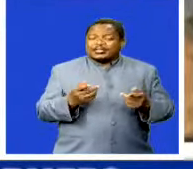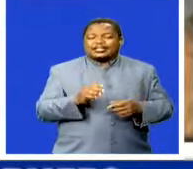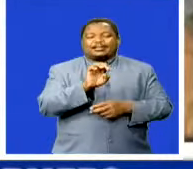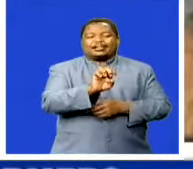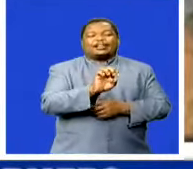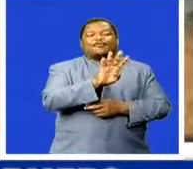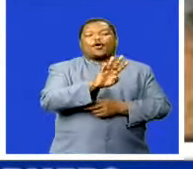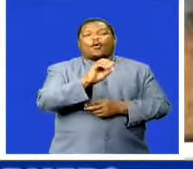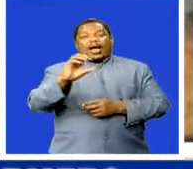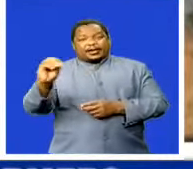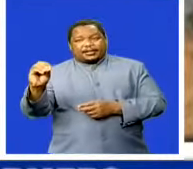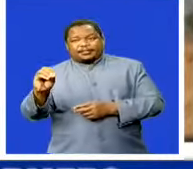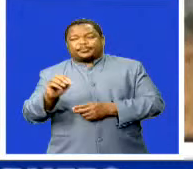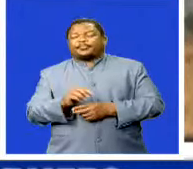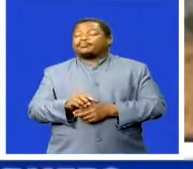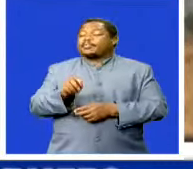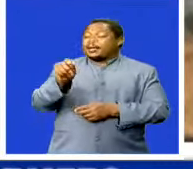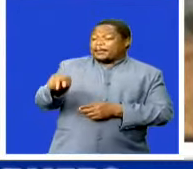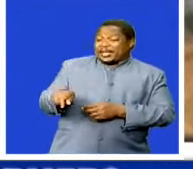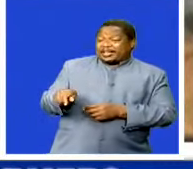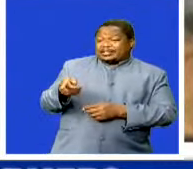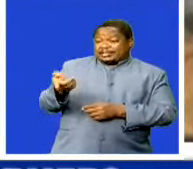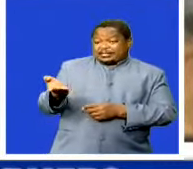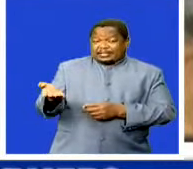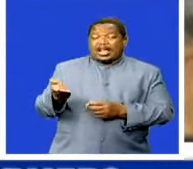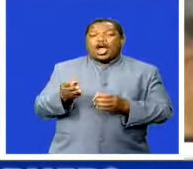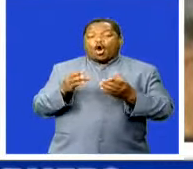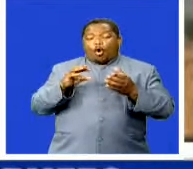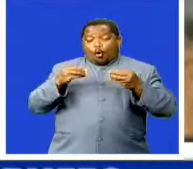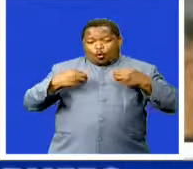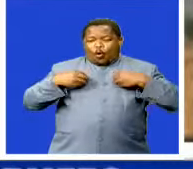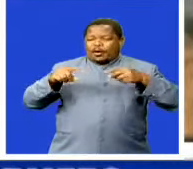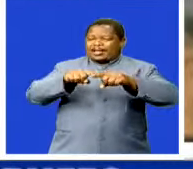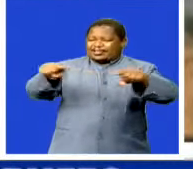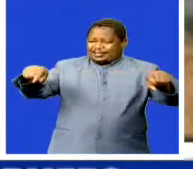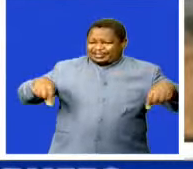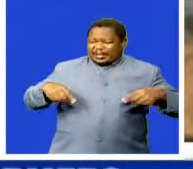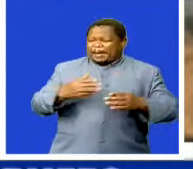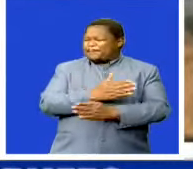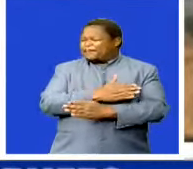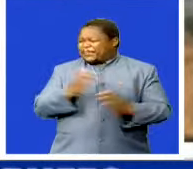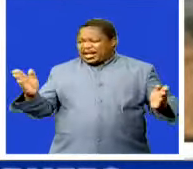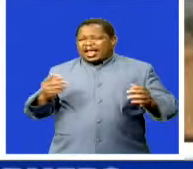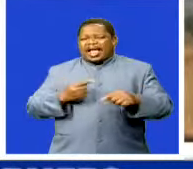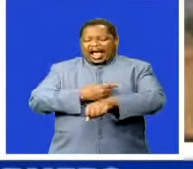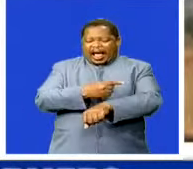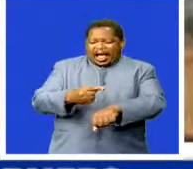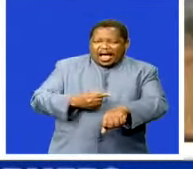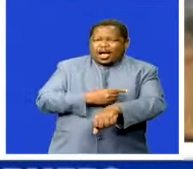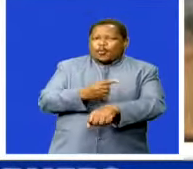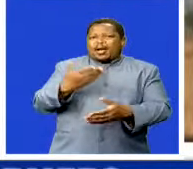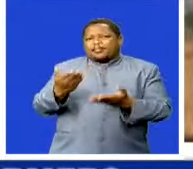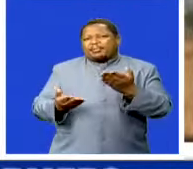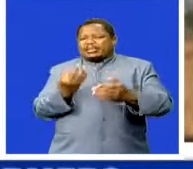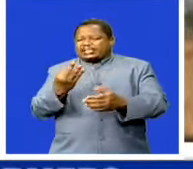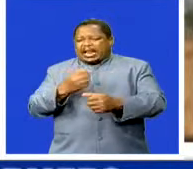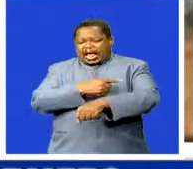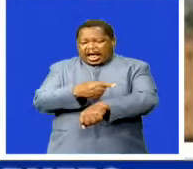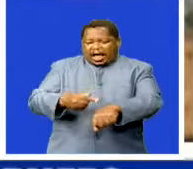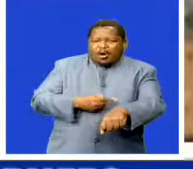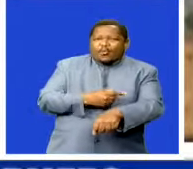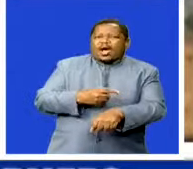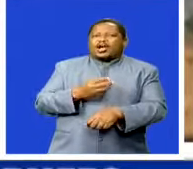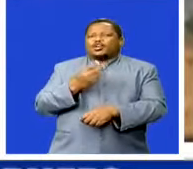noma lesimi yakhe itawudinga ukuthi lama abe maningana ngibekise 3 noma 2